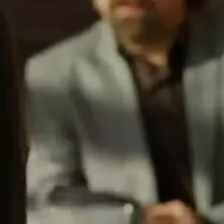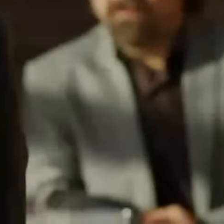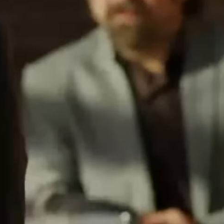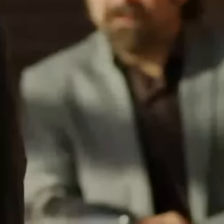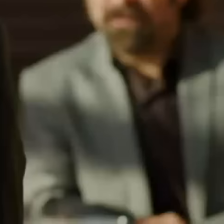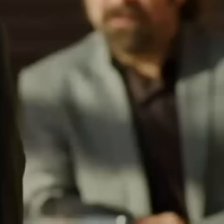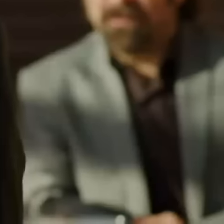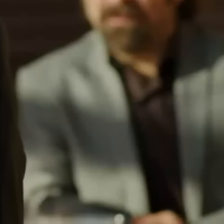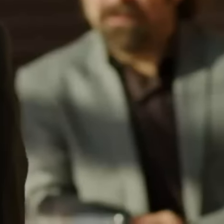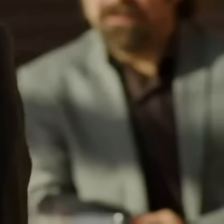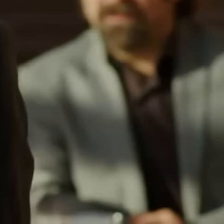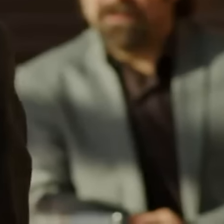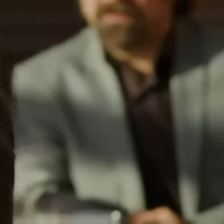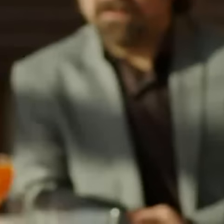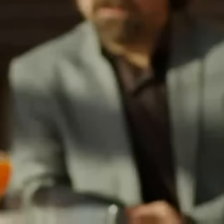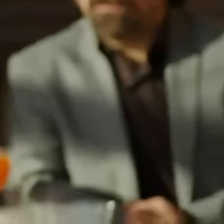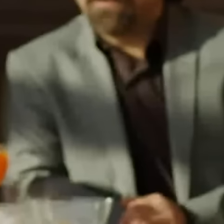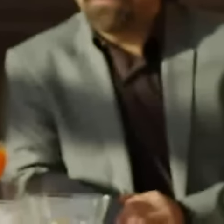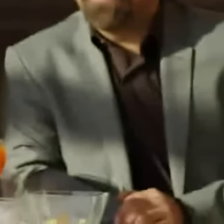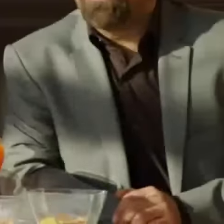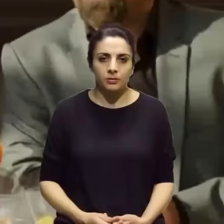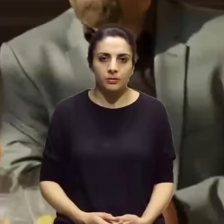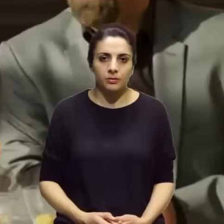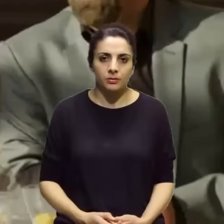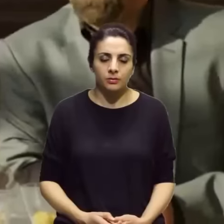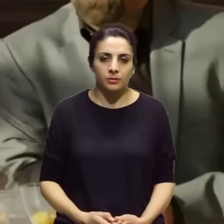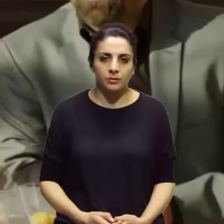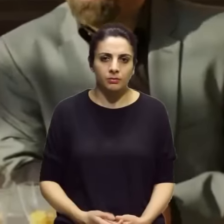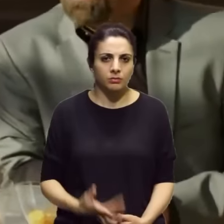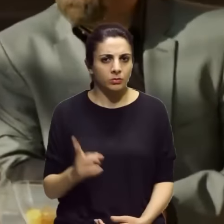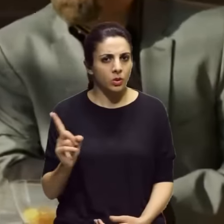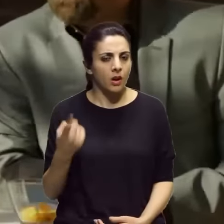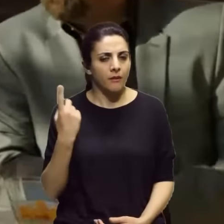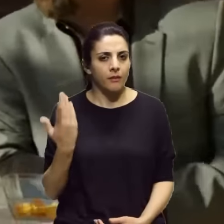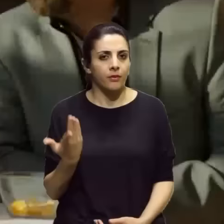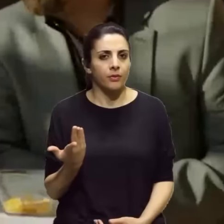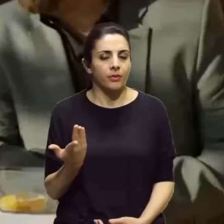Ömer betbeniz atıp yüzü asılarak masaya döndü. Hayda.